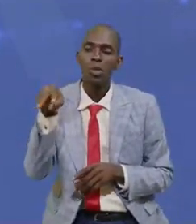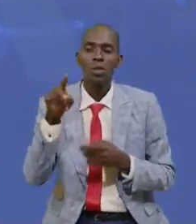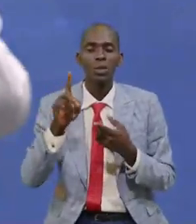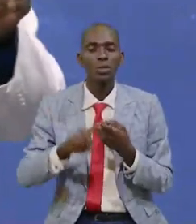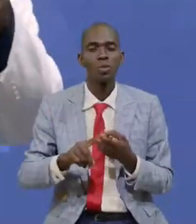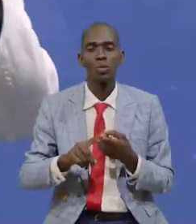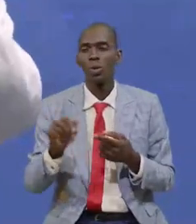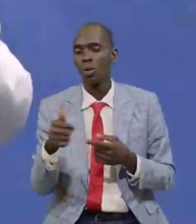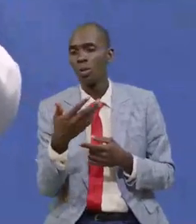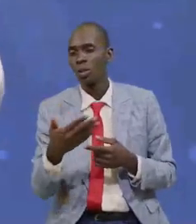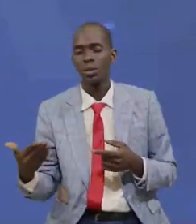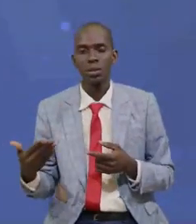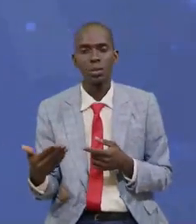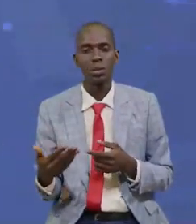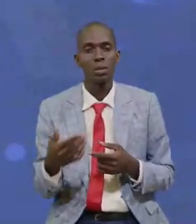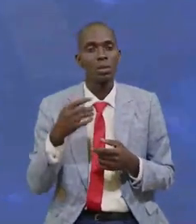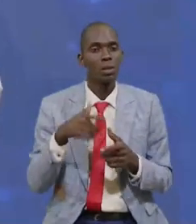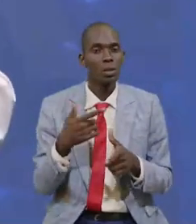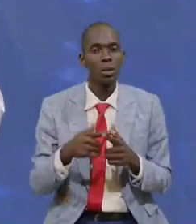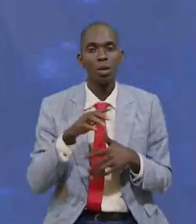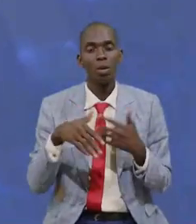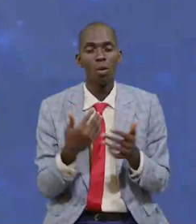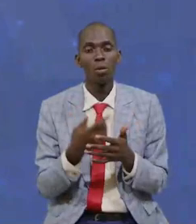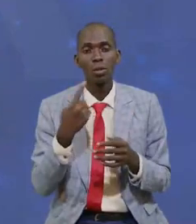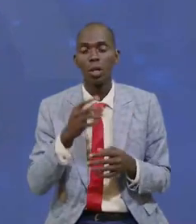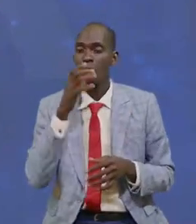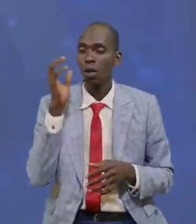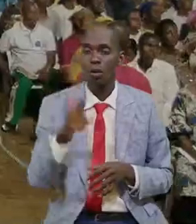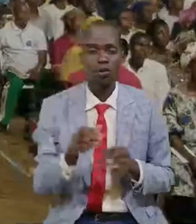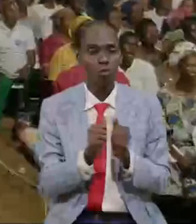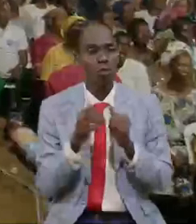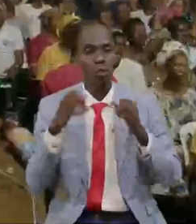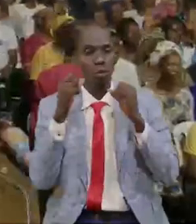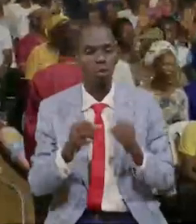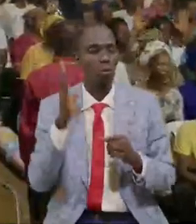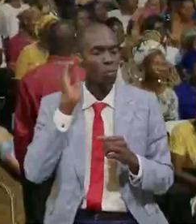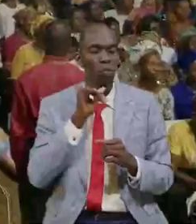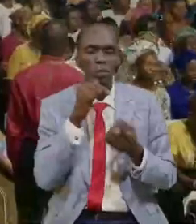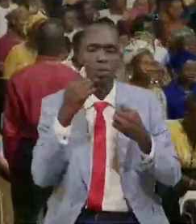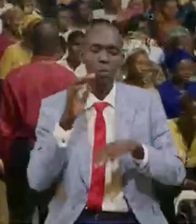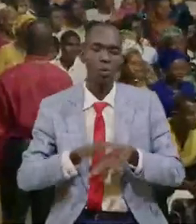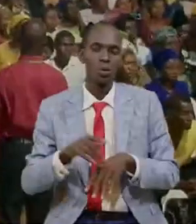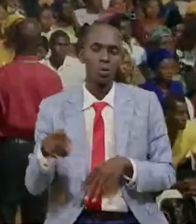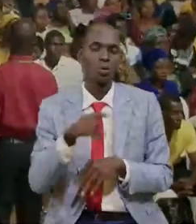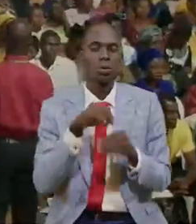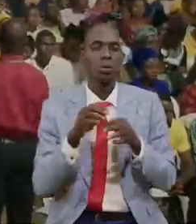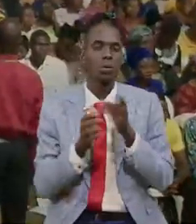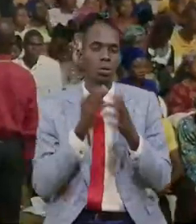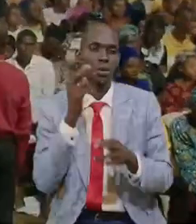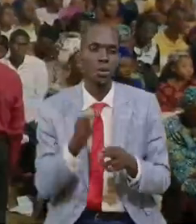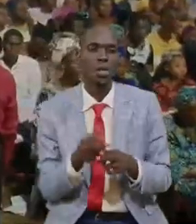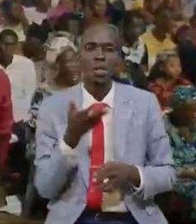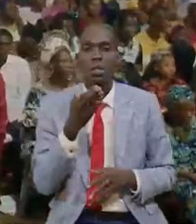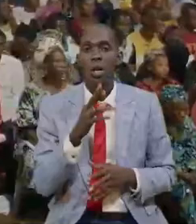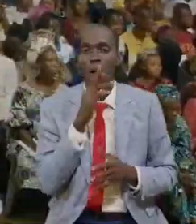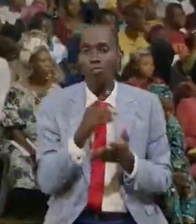la malédiction du péché. La malédiction sans cause ne viendra pas sur vous. Il y a